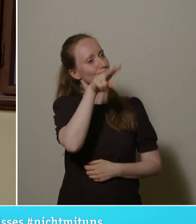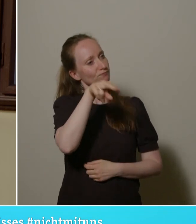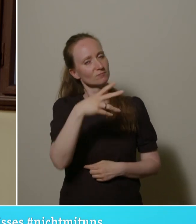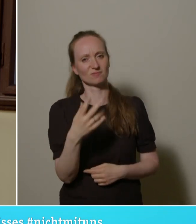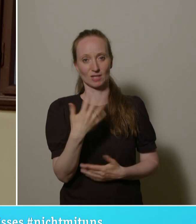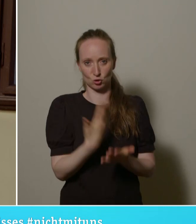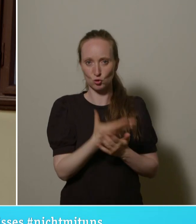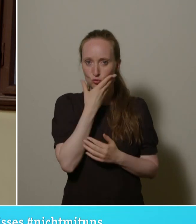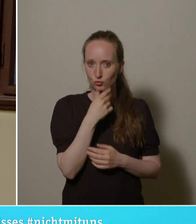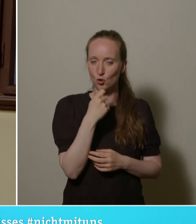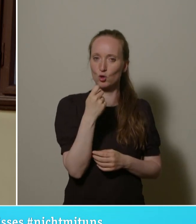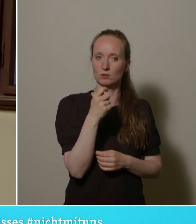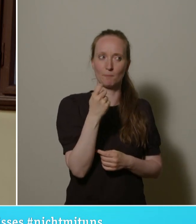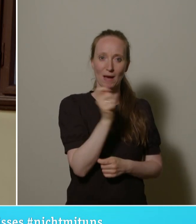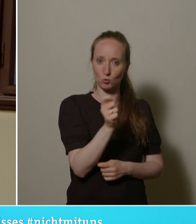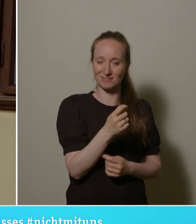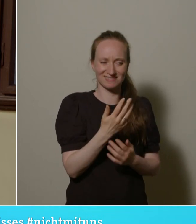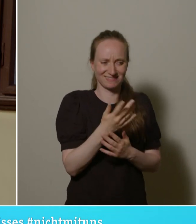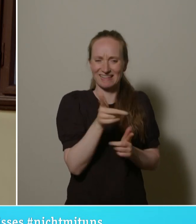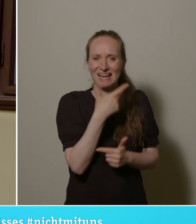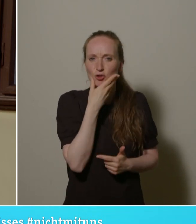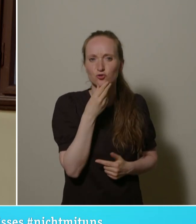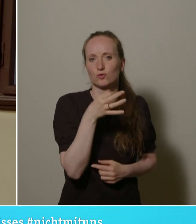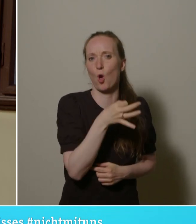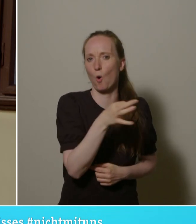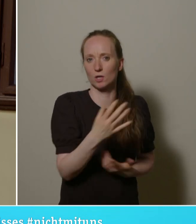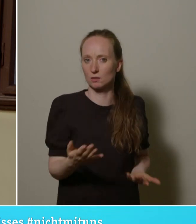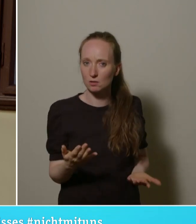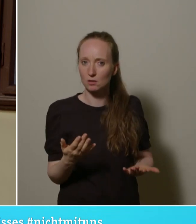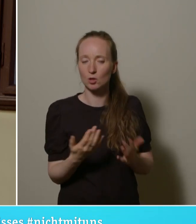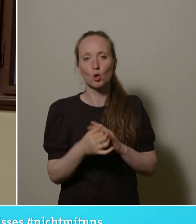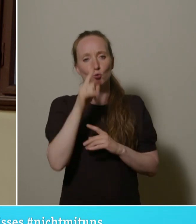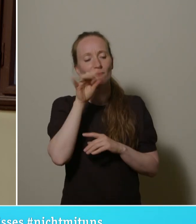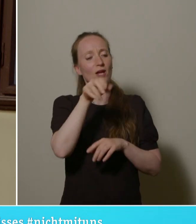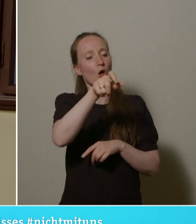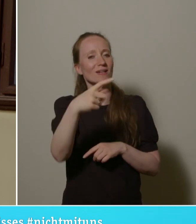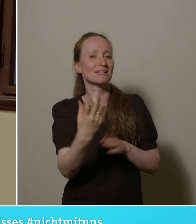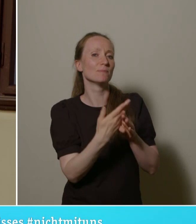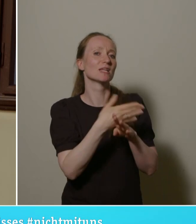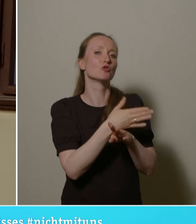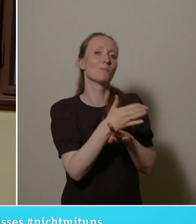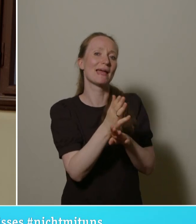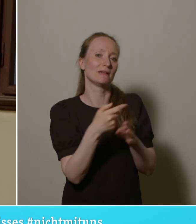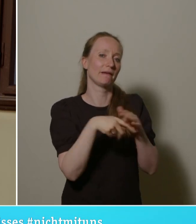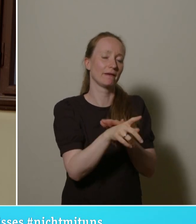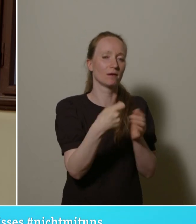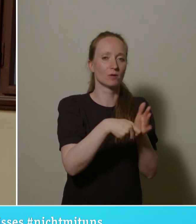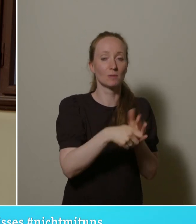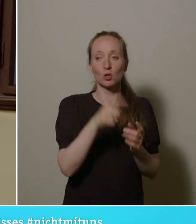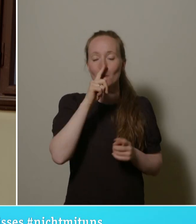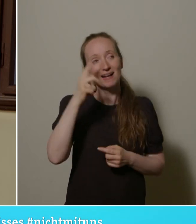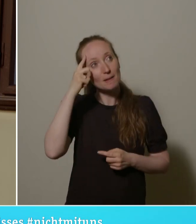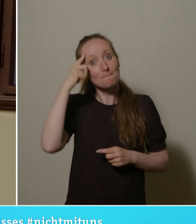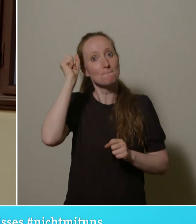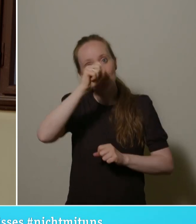Späti. Schöne Grüße an der Stelle. Aber ich glaube, dass es wirklich relevant wäre, das nochmal mit auf den Schirm zu nehmen, bei denen, die es nicht auf dem Schirm